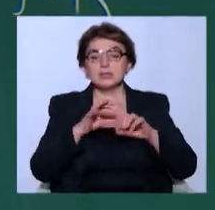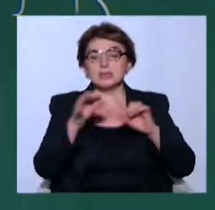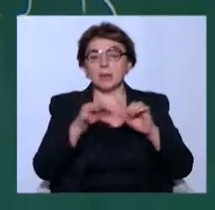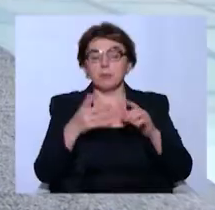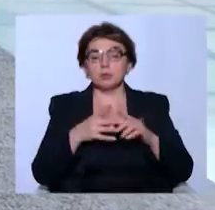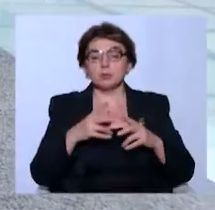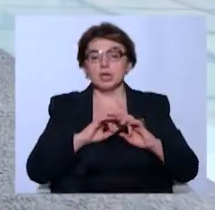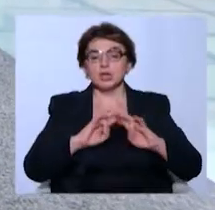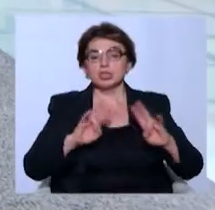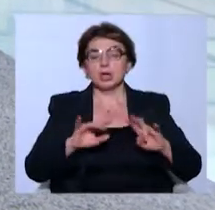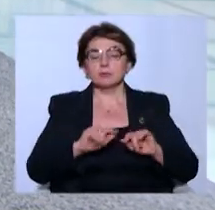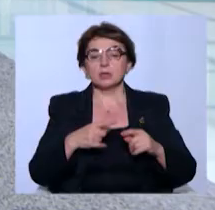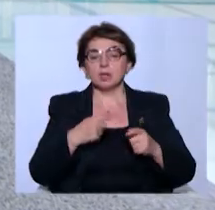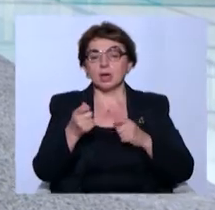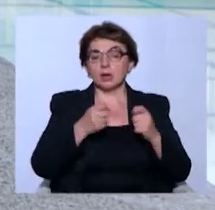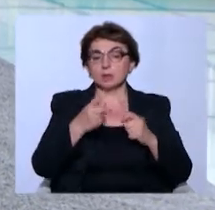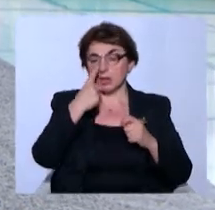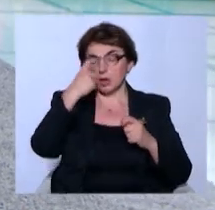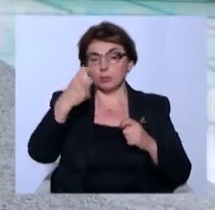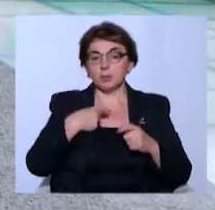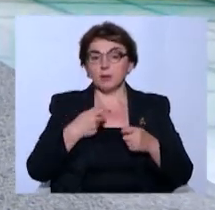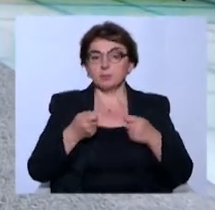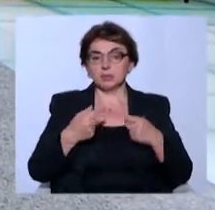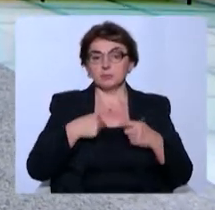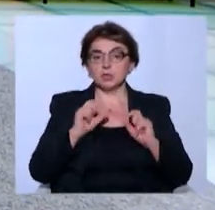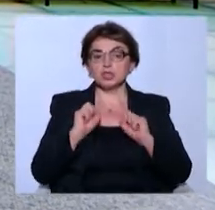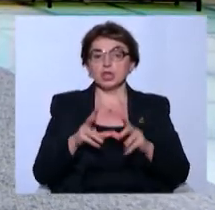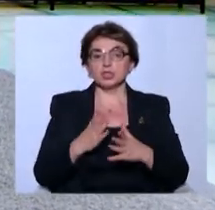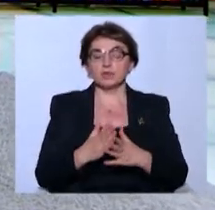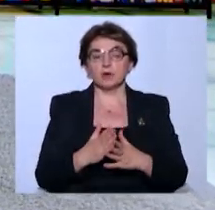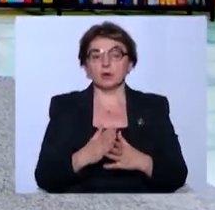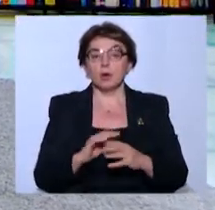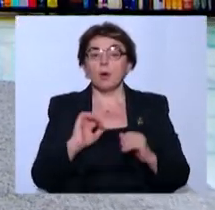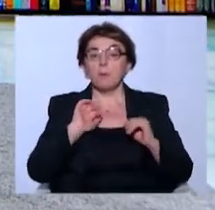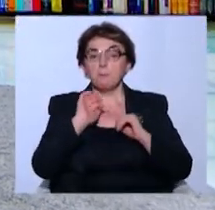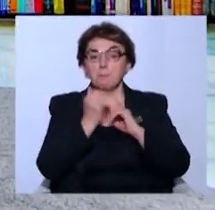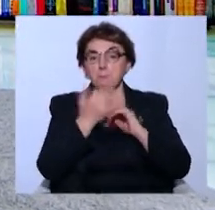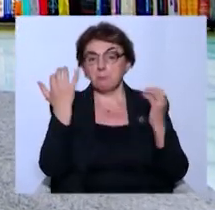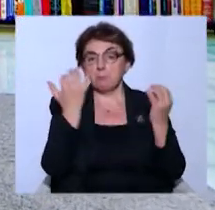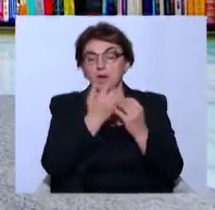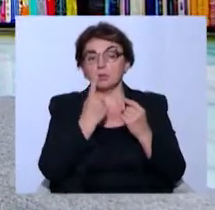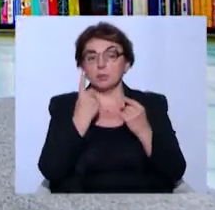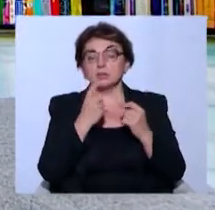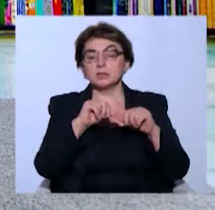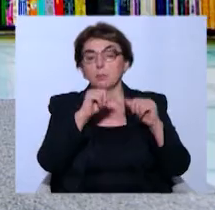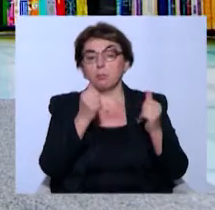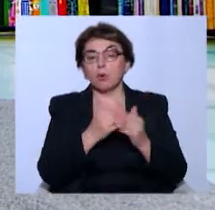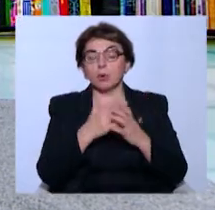ემგვანება კარგად თავდაცულ ორგანიზმს, ან შეიძლება ემგვანებოდეს საერთოდ საკვებად უვარგის